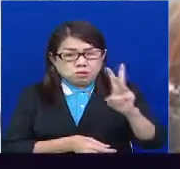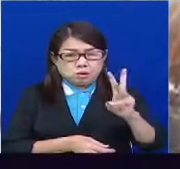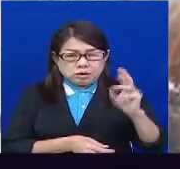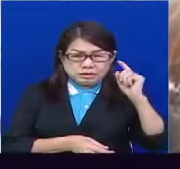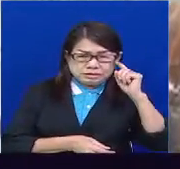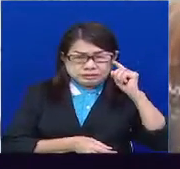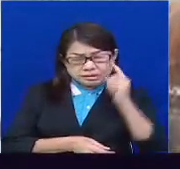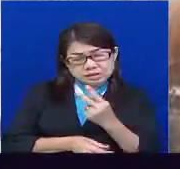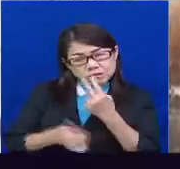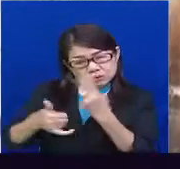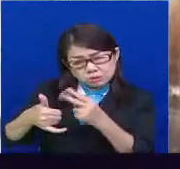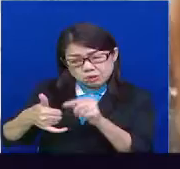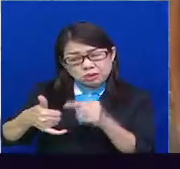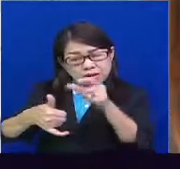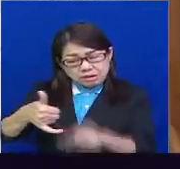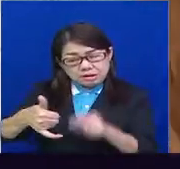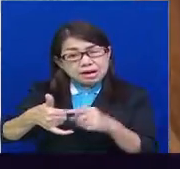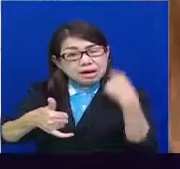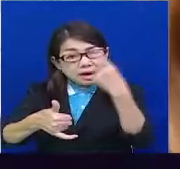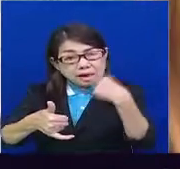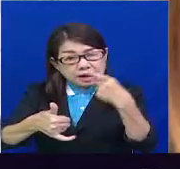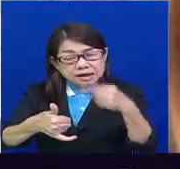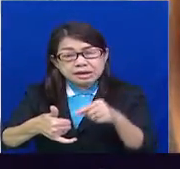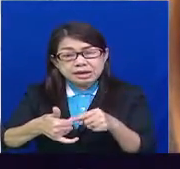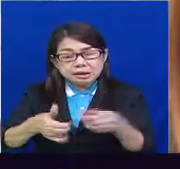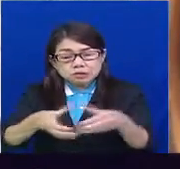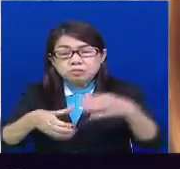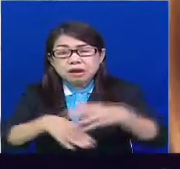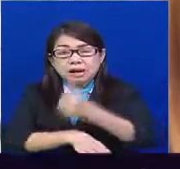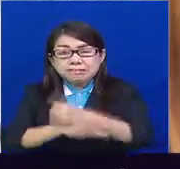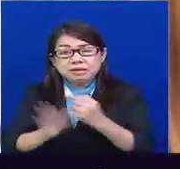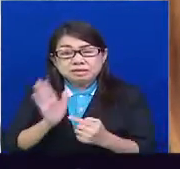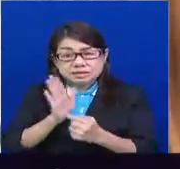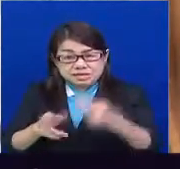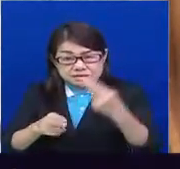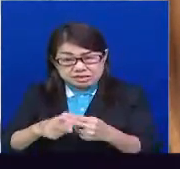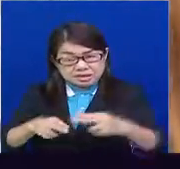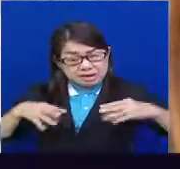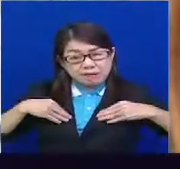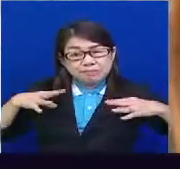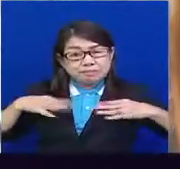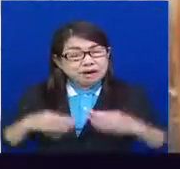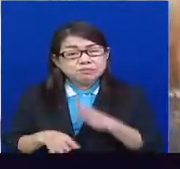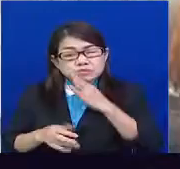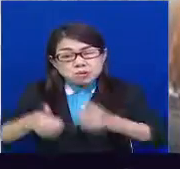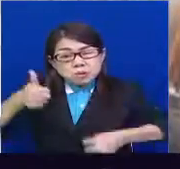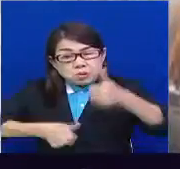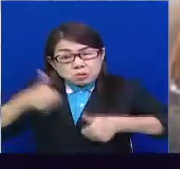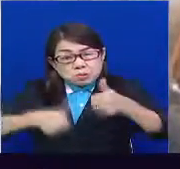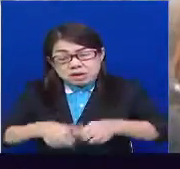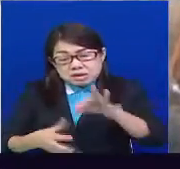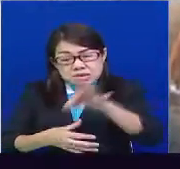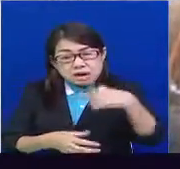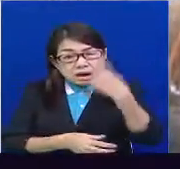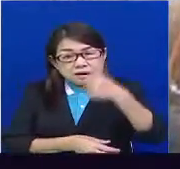ดำรงตำแหน่งเป็นนายกรัฐมนตรีที่เสนอมาจากบัญชีของพรรคการเมืองแต่หากเลือกไม่ได้สวมีสิทธิ์ที่จะเสนอรายชื่อน